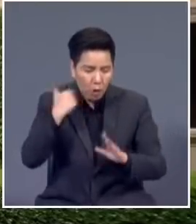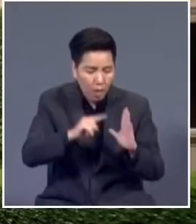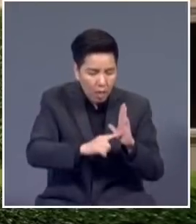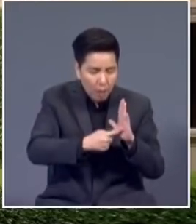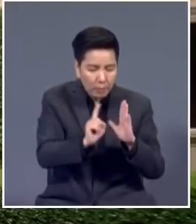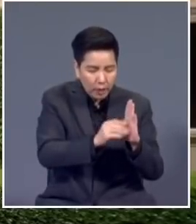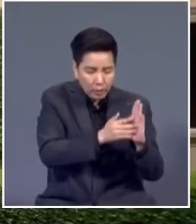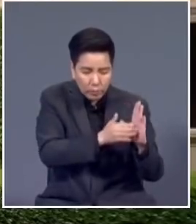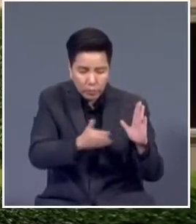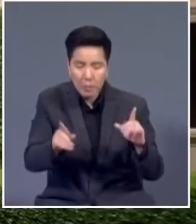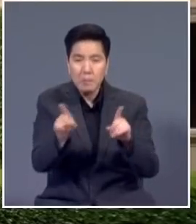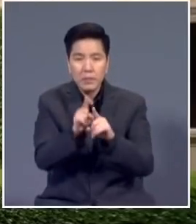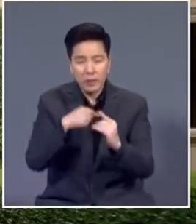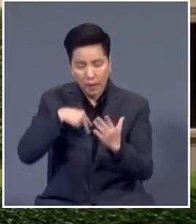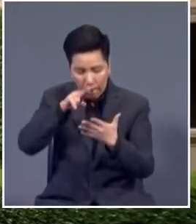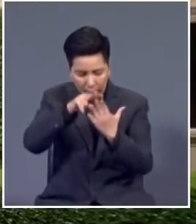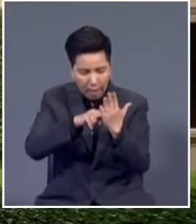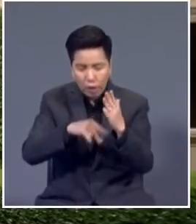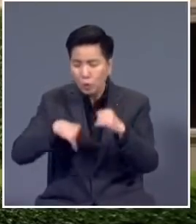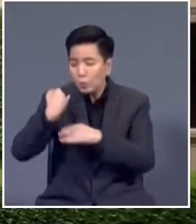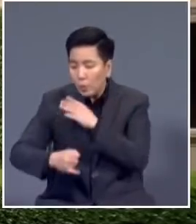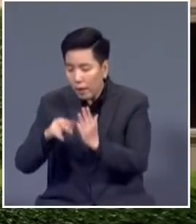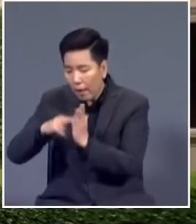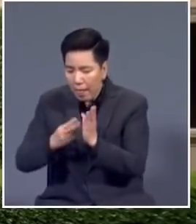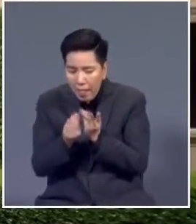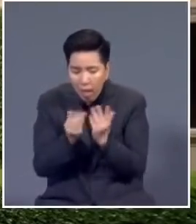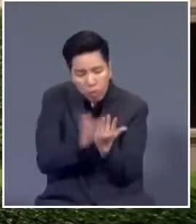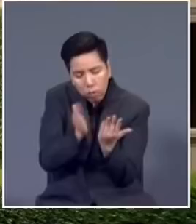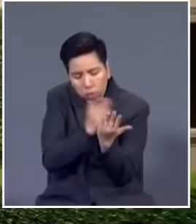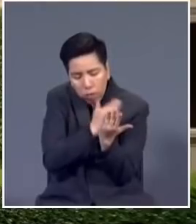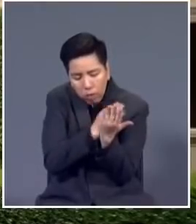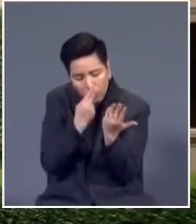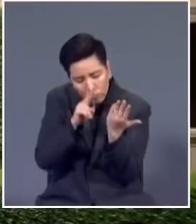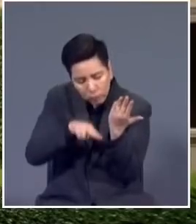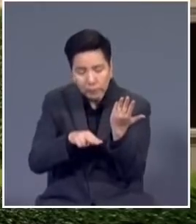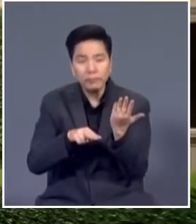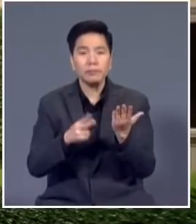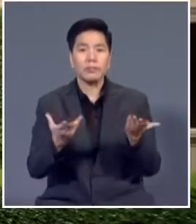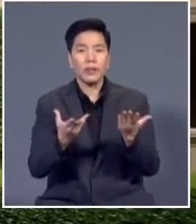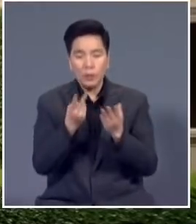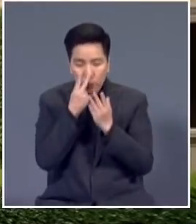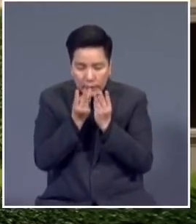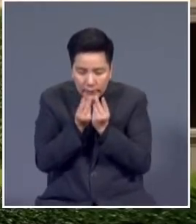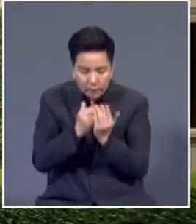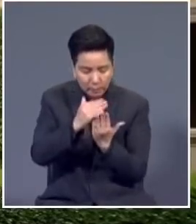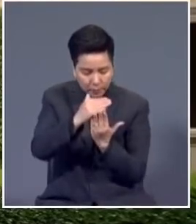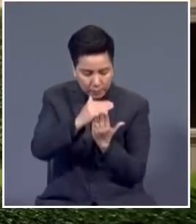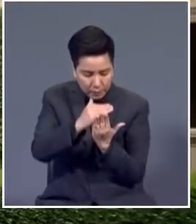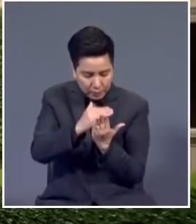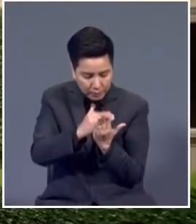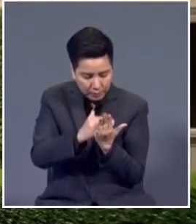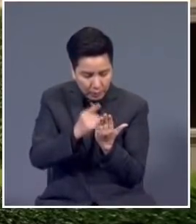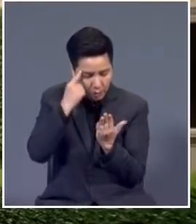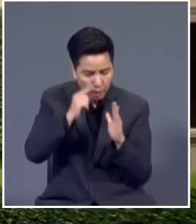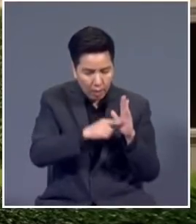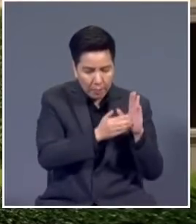ก็เหมือนกับเราอ่านหนังสือแค่ตอนจบนะครับเร่งรีบอ่านผ่านไปไม่ประณีตทำให้ไม่รู้ต้นสายปลายเหตุ